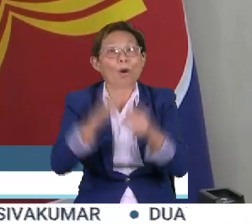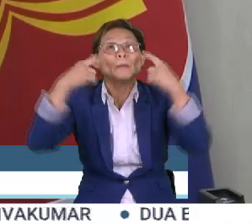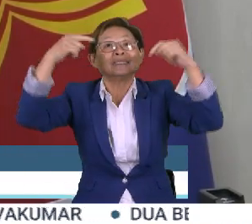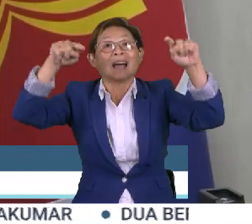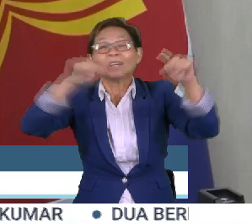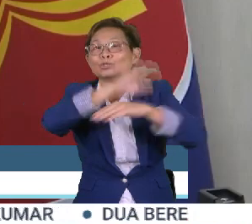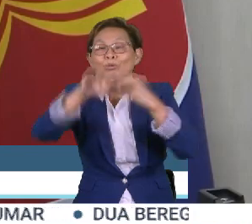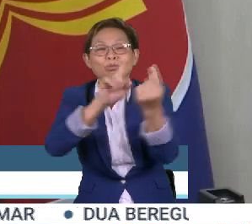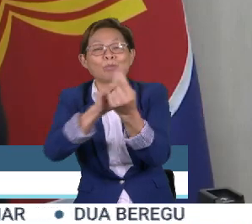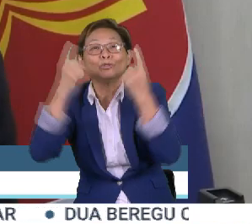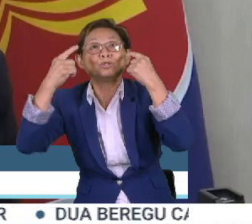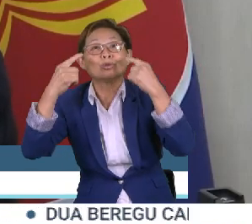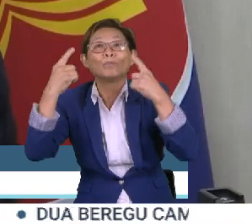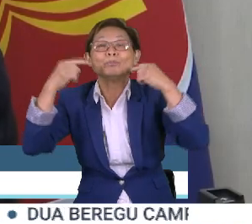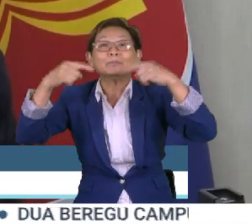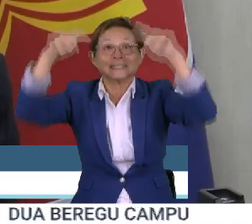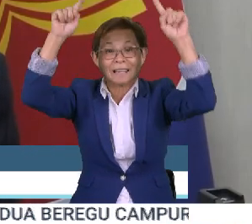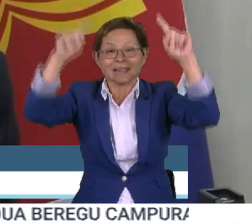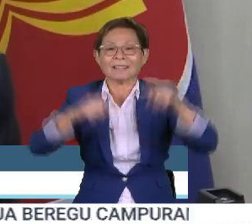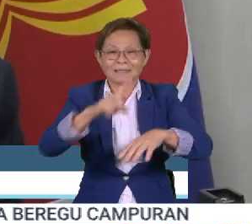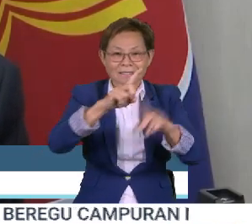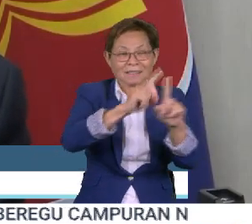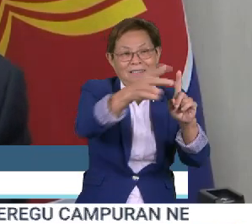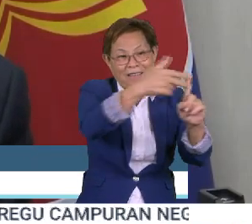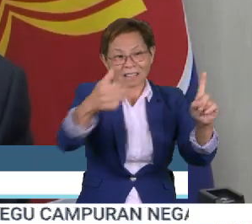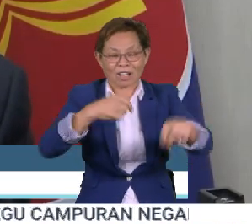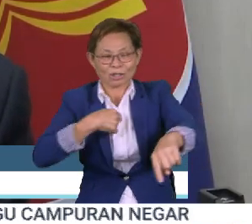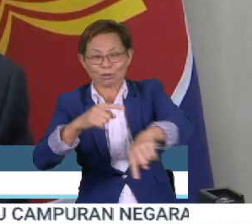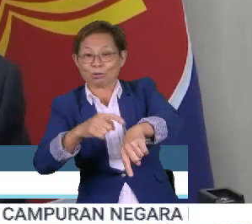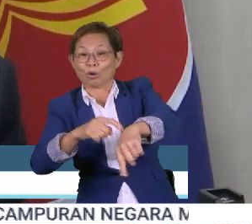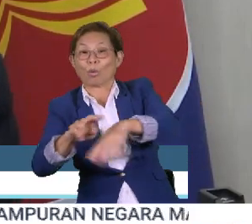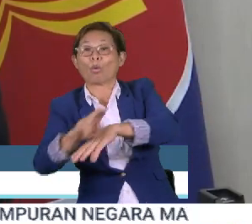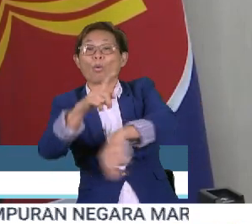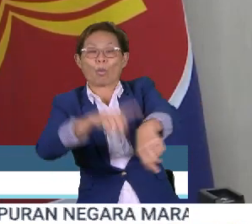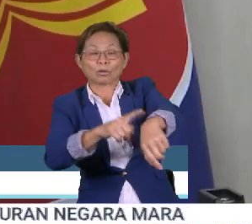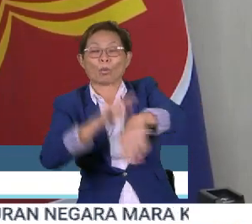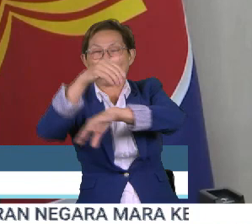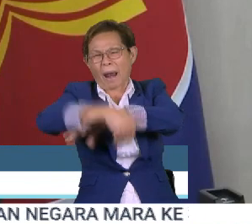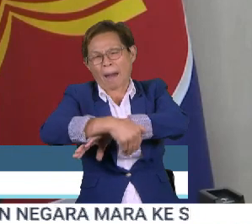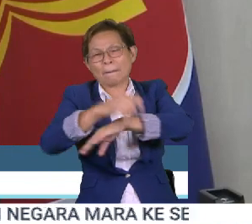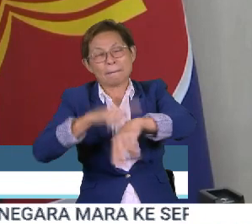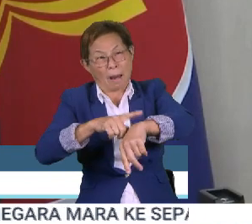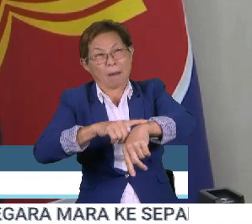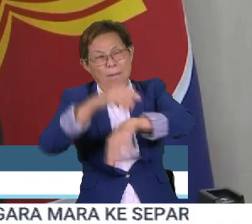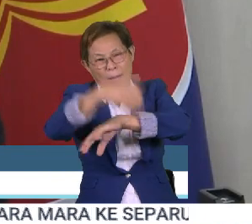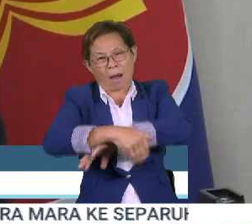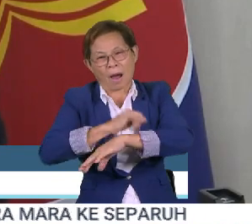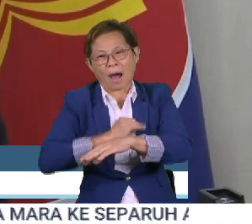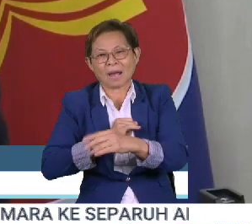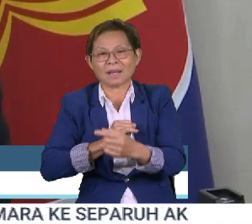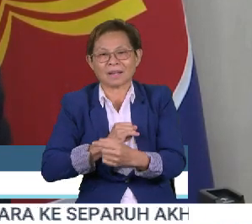tetapi sementara di Jakarta saya juga gunakan waktu terluang waktu malam itu menemui